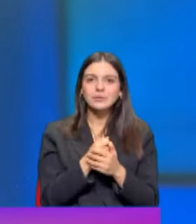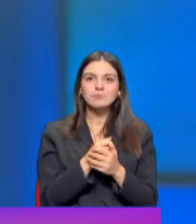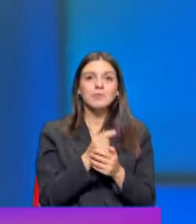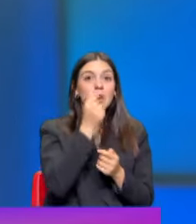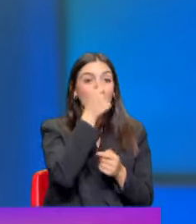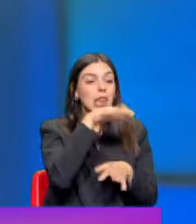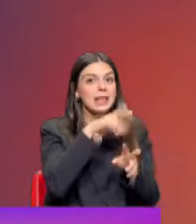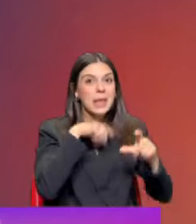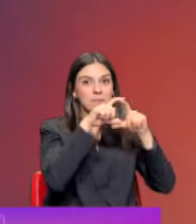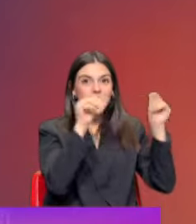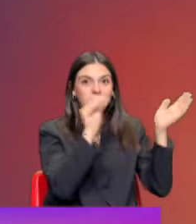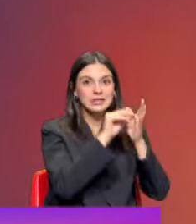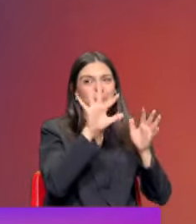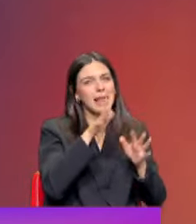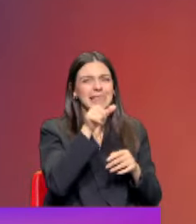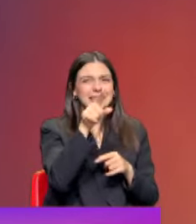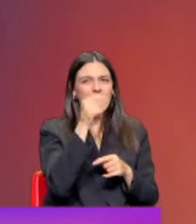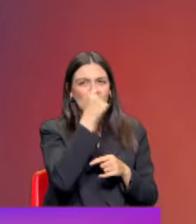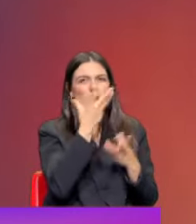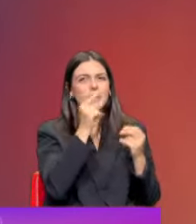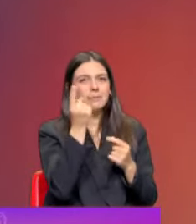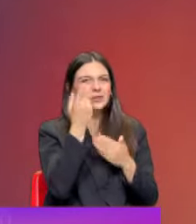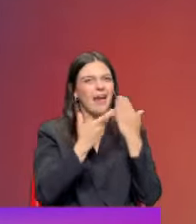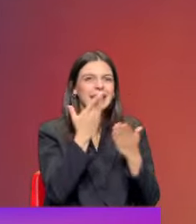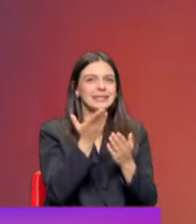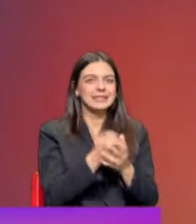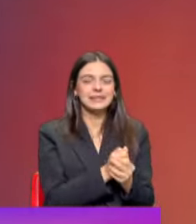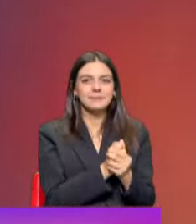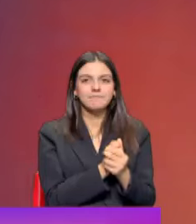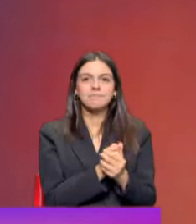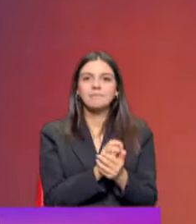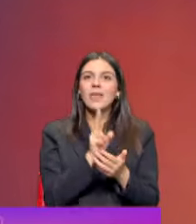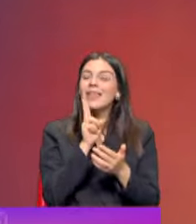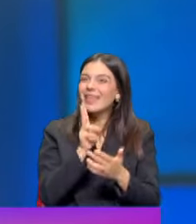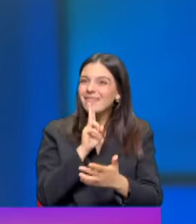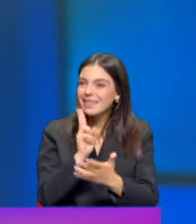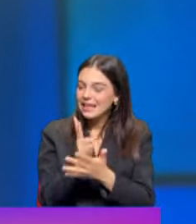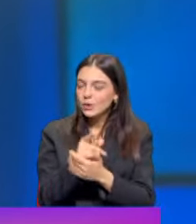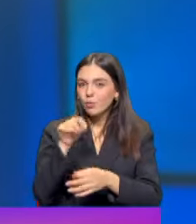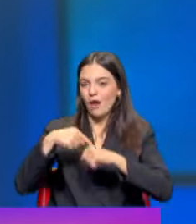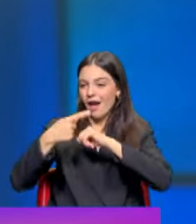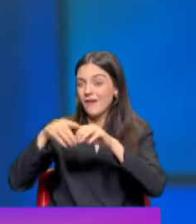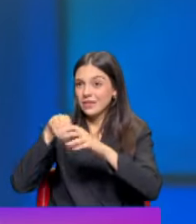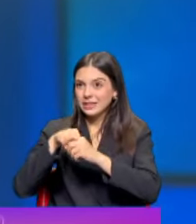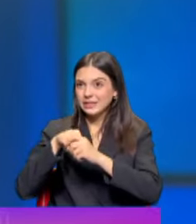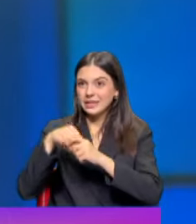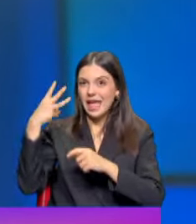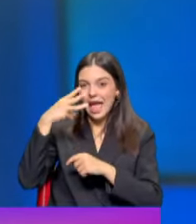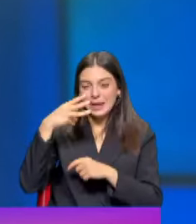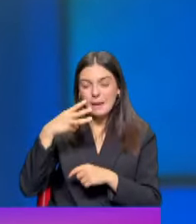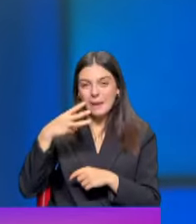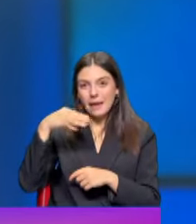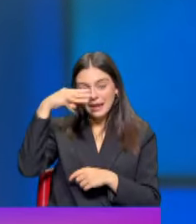değil başlığını attık. Belki siz de kolay olmayan bir şeyle katkı sunarsınız. Kesinlikle bu hafta içi Ekrem